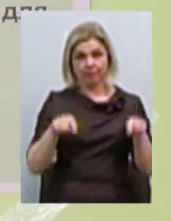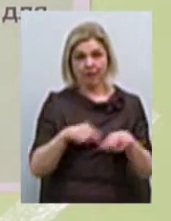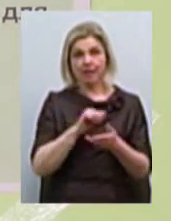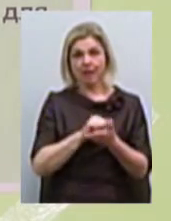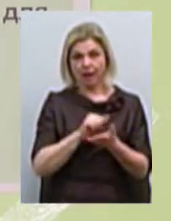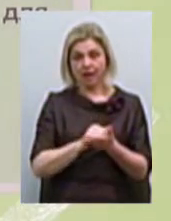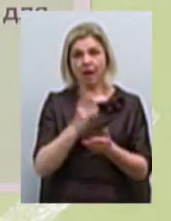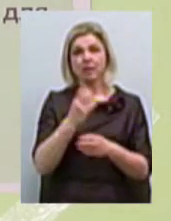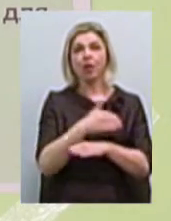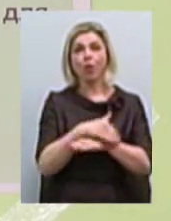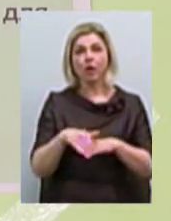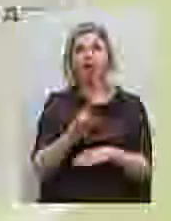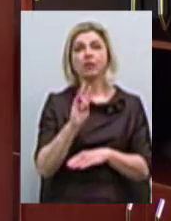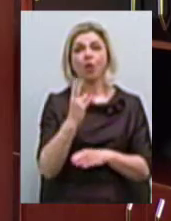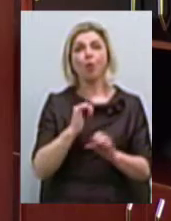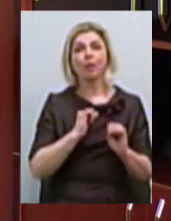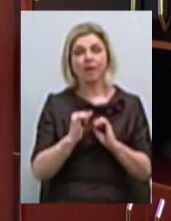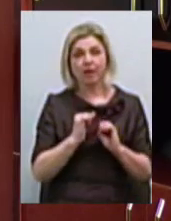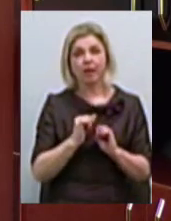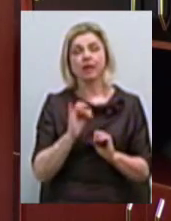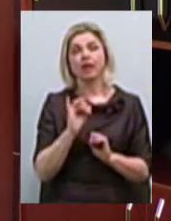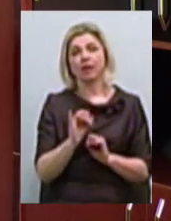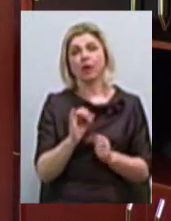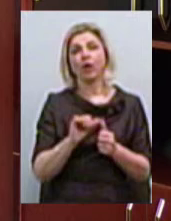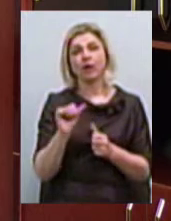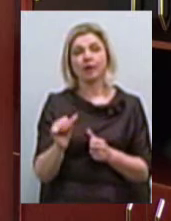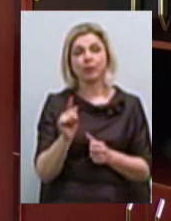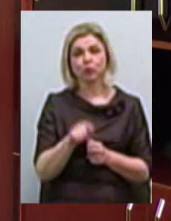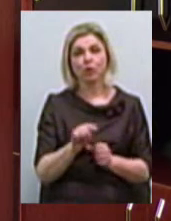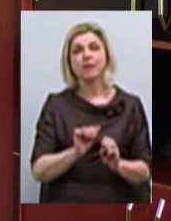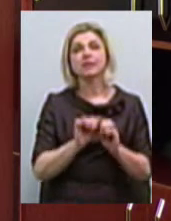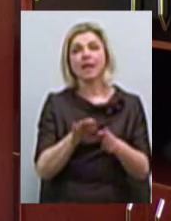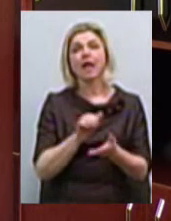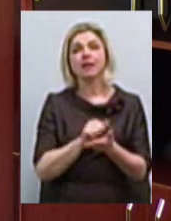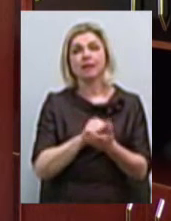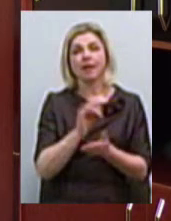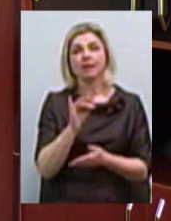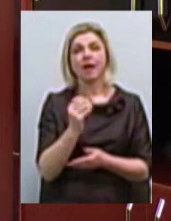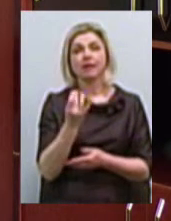Потьомкінській, в нашому Миколаївському управлінні. Крім того, здати декларацію можна